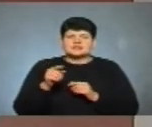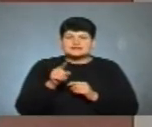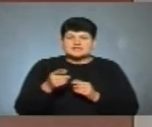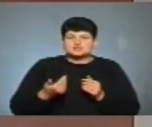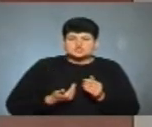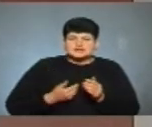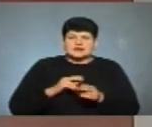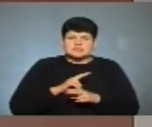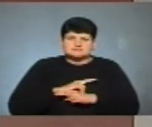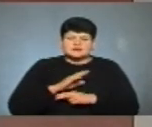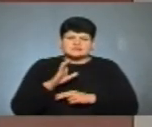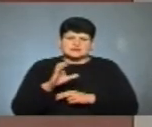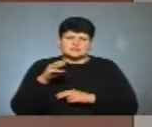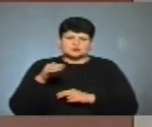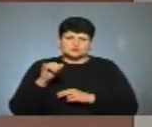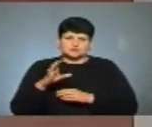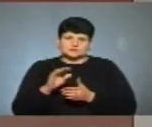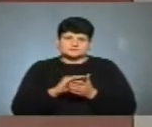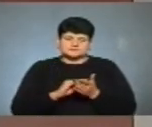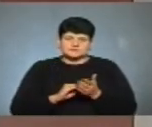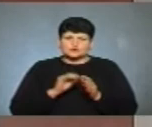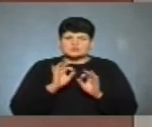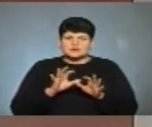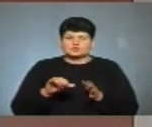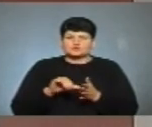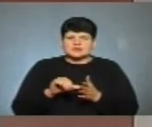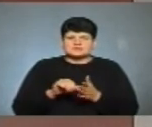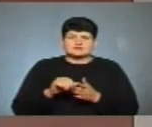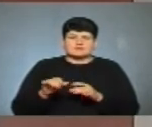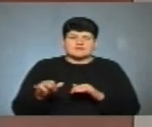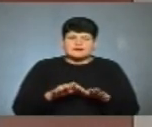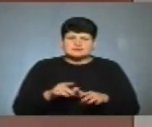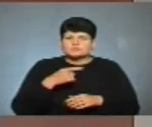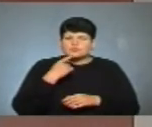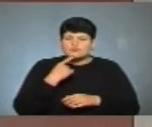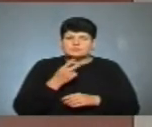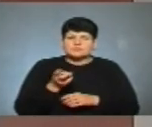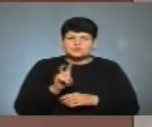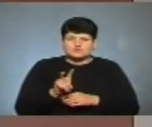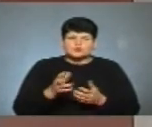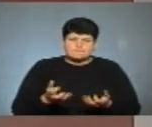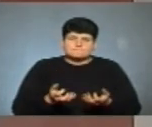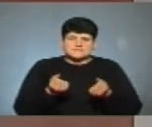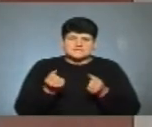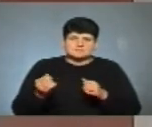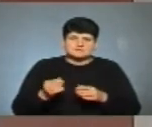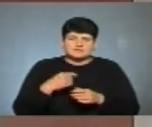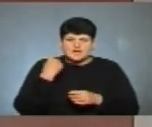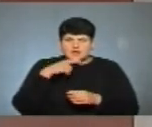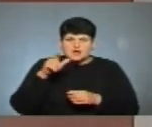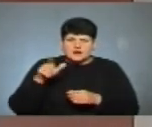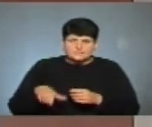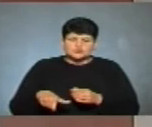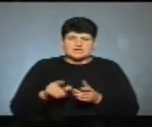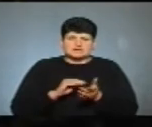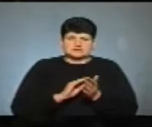і смерть Василя Стуса», розповідає учасник акції Андрій Оленин. За його словами, прийшов, щоб підтримати автора та його